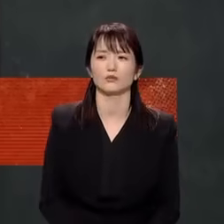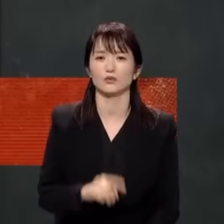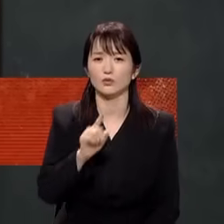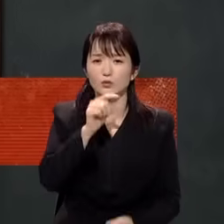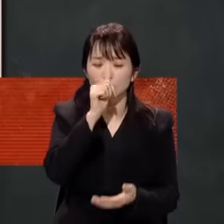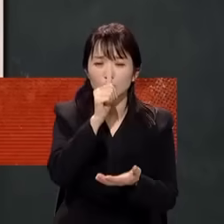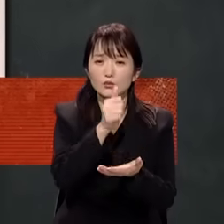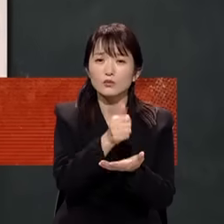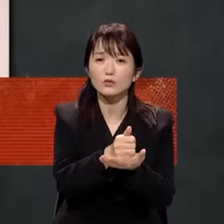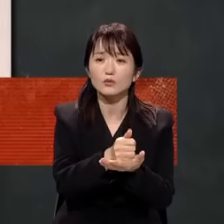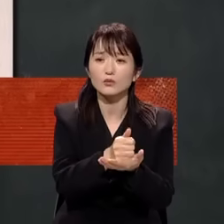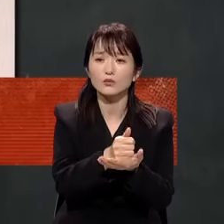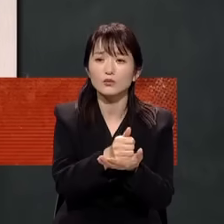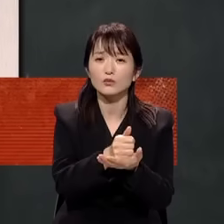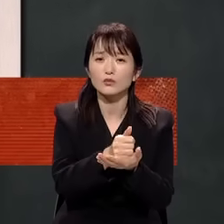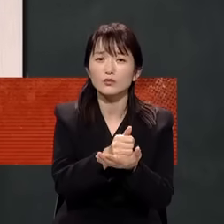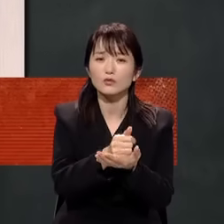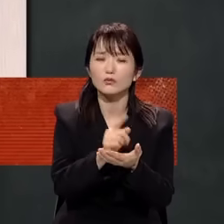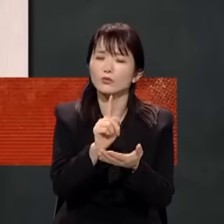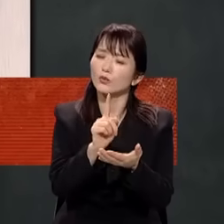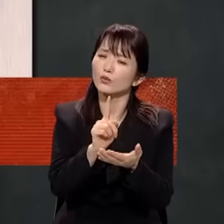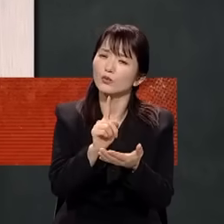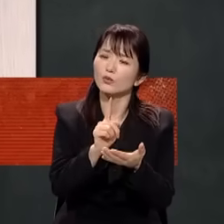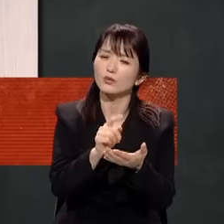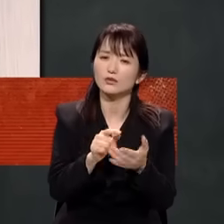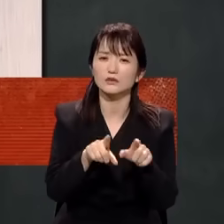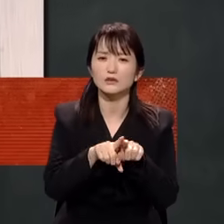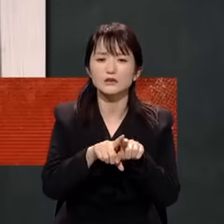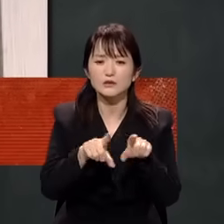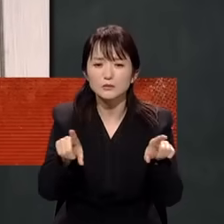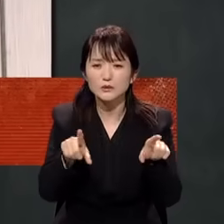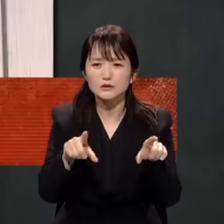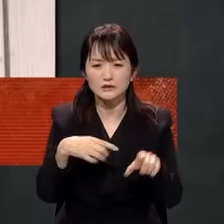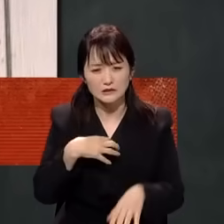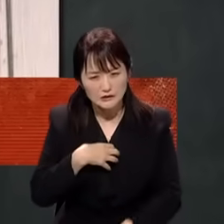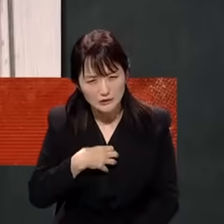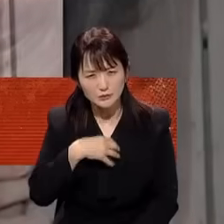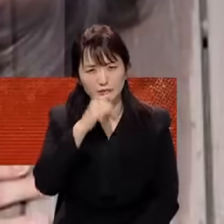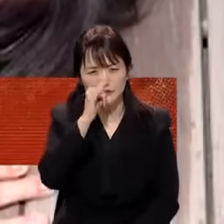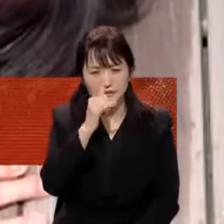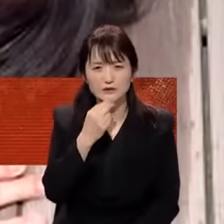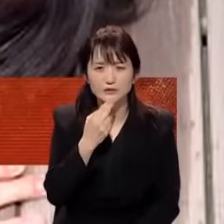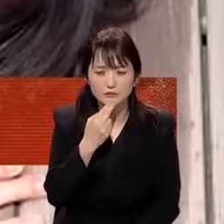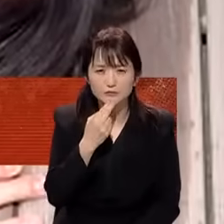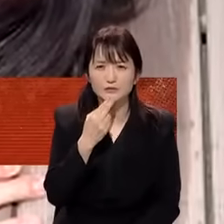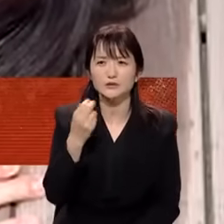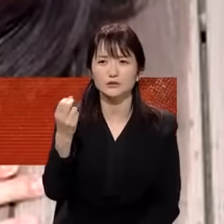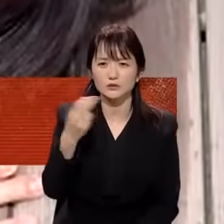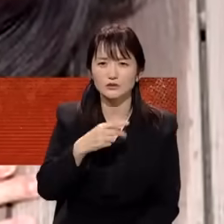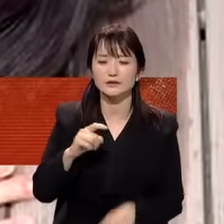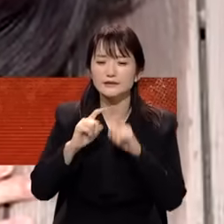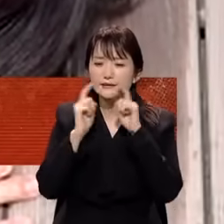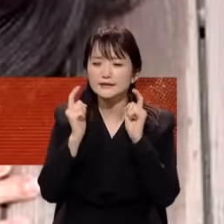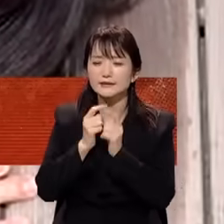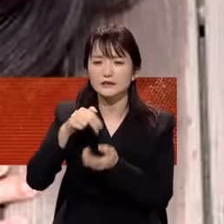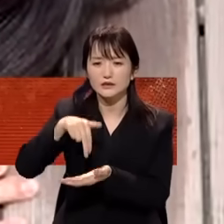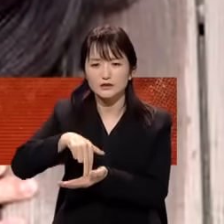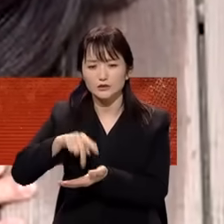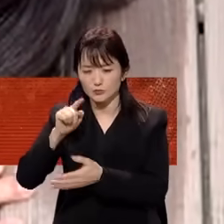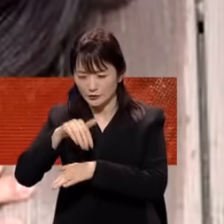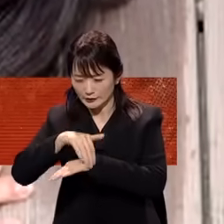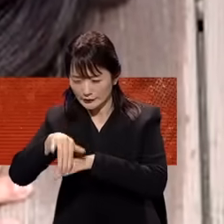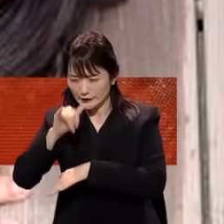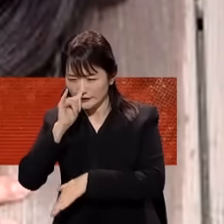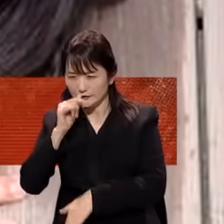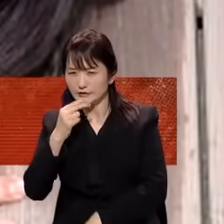대해서 범죄를 뭘로 적용을 할지를 따져볼 때 객관적으로 얼마나 위험한 상황이었느냐 더하고 주관적으로 어떤 의도를 가지고